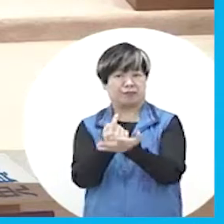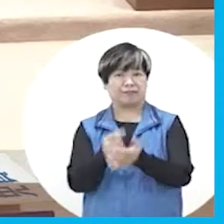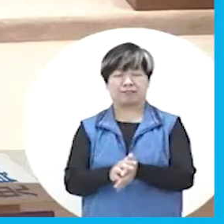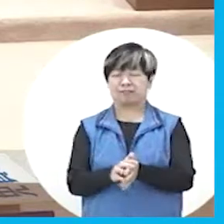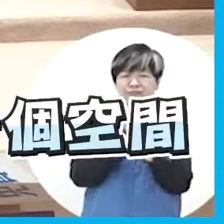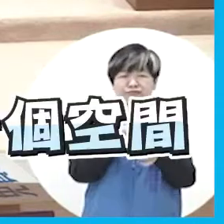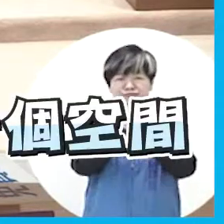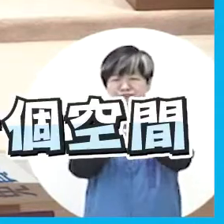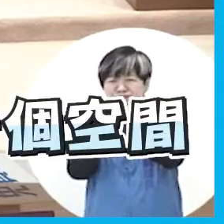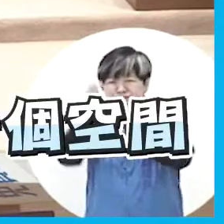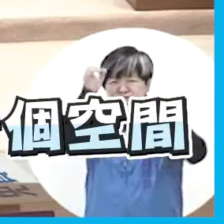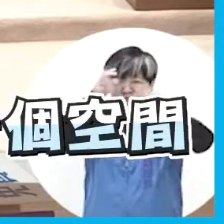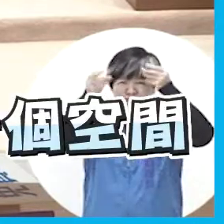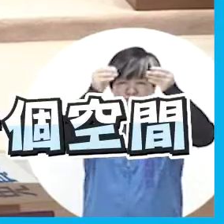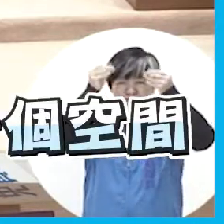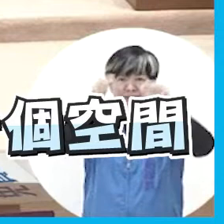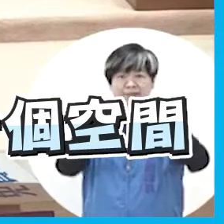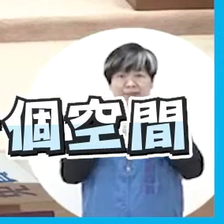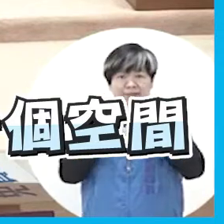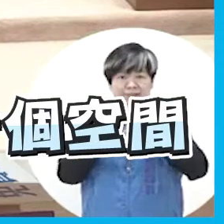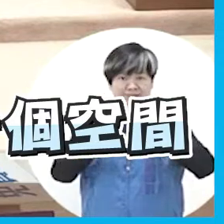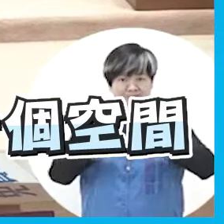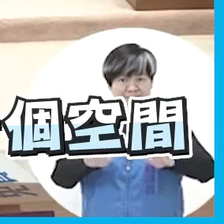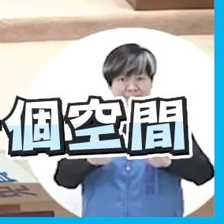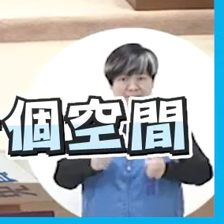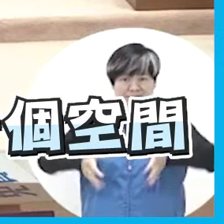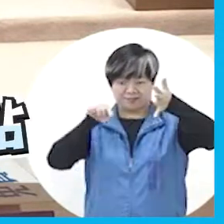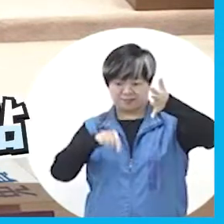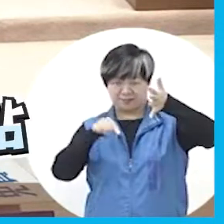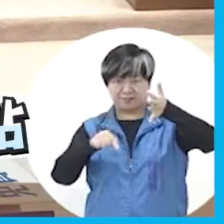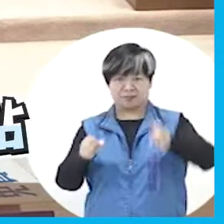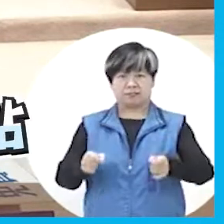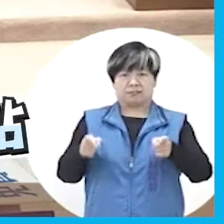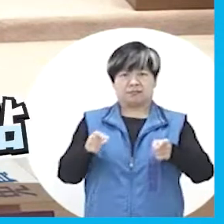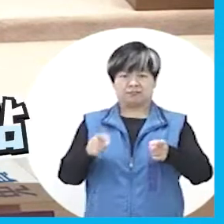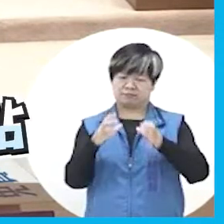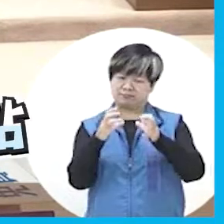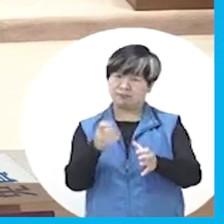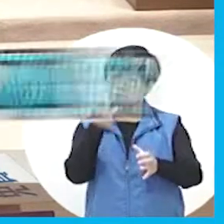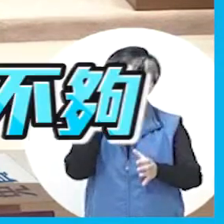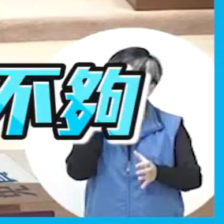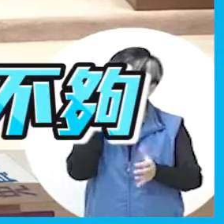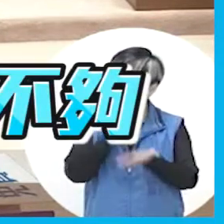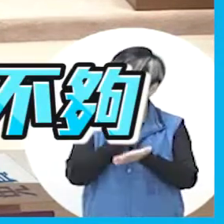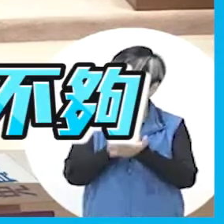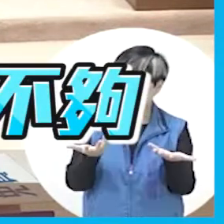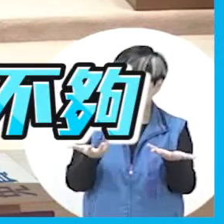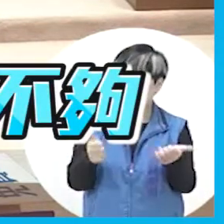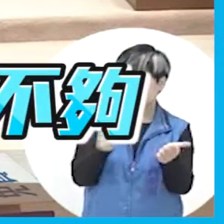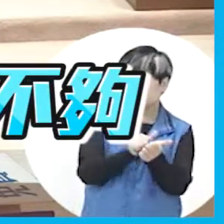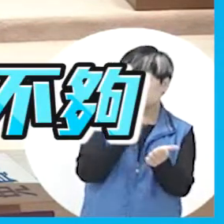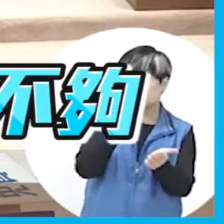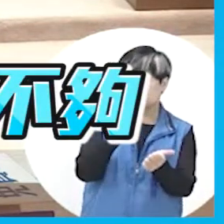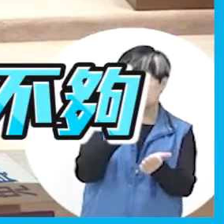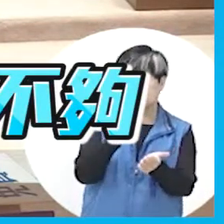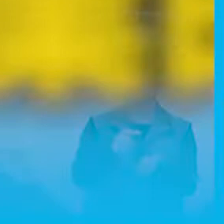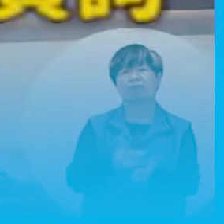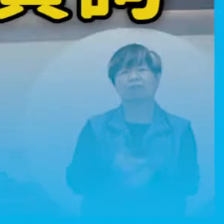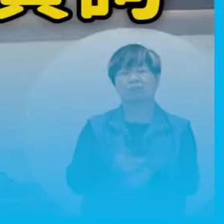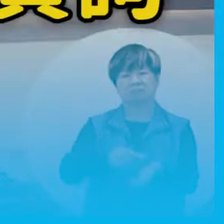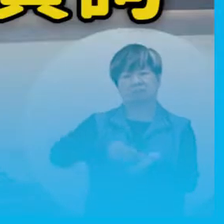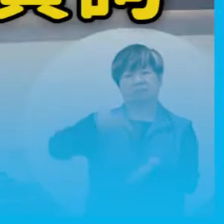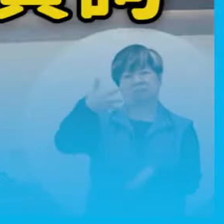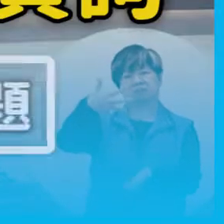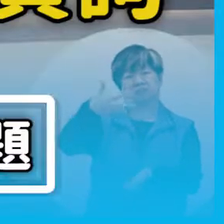习。那我们今天只是在公寓大厦下面设一个空间，有没有办法做到这些点？我觉得光靠八堂课其实是不够。